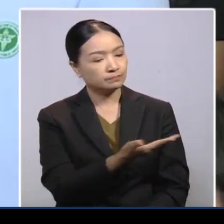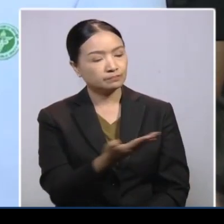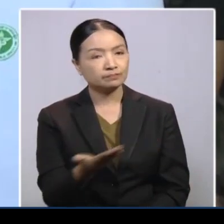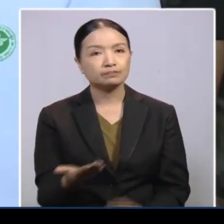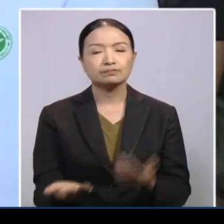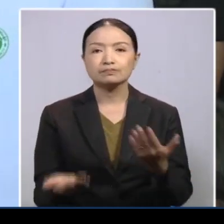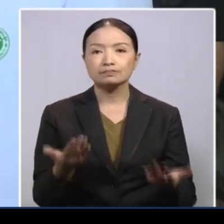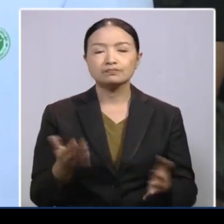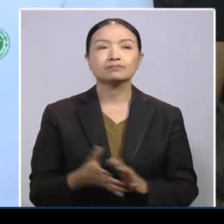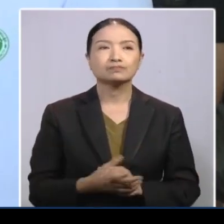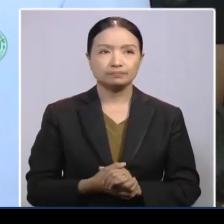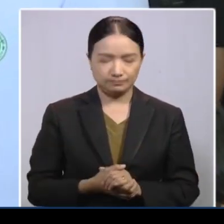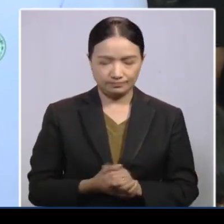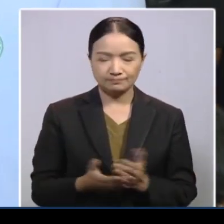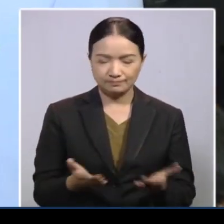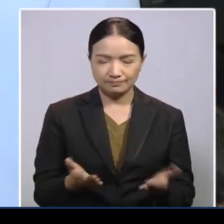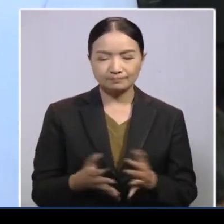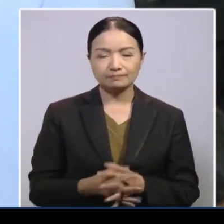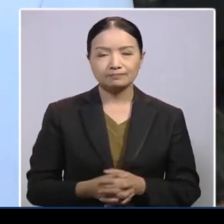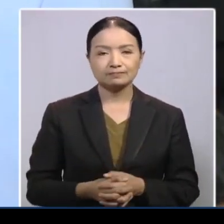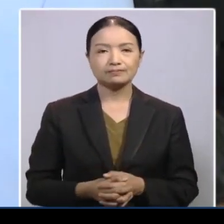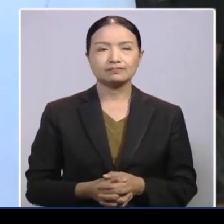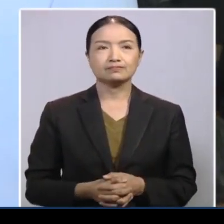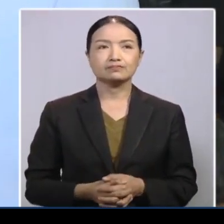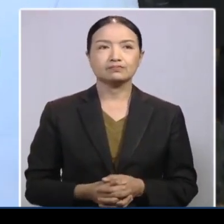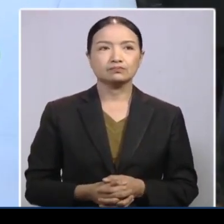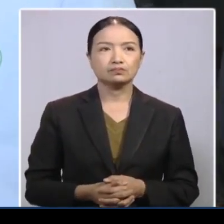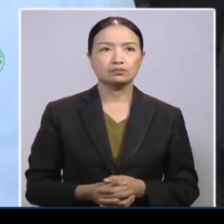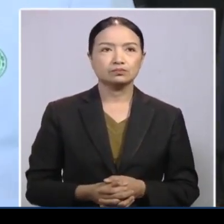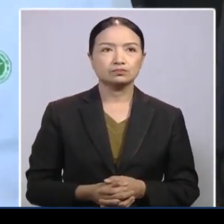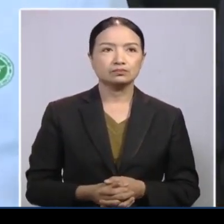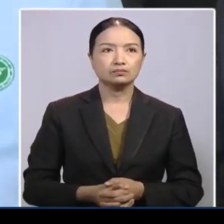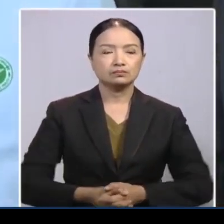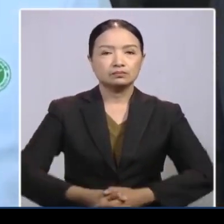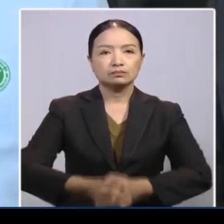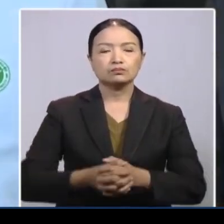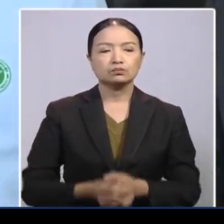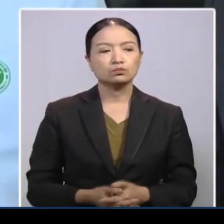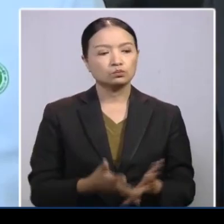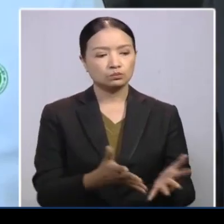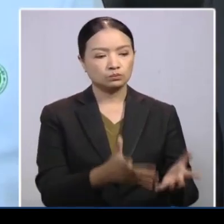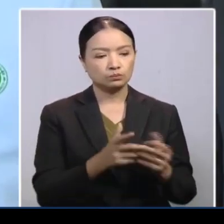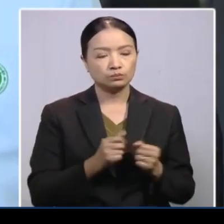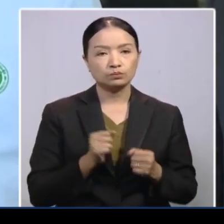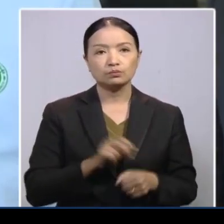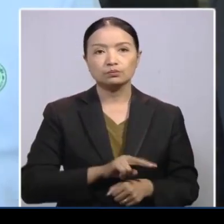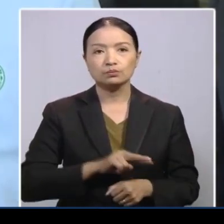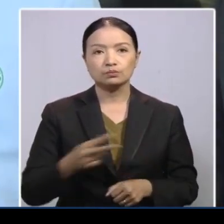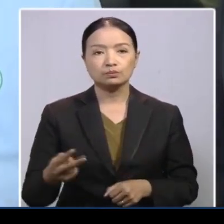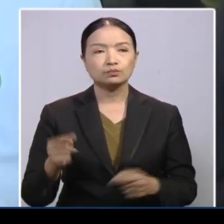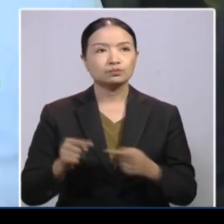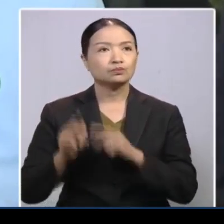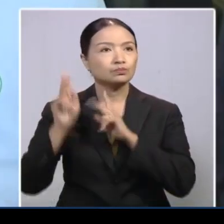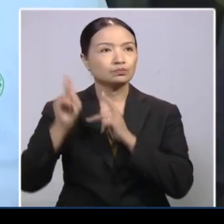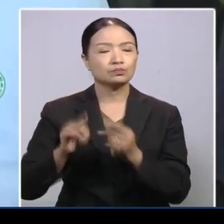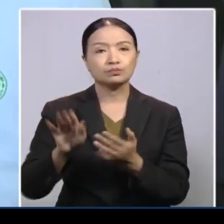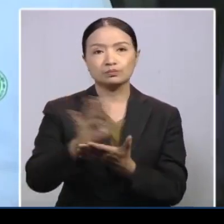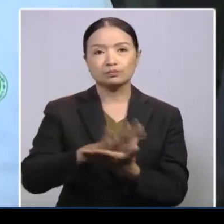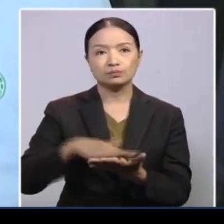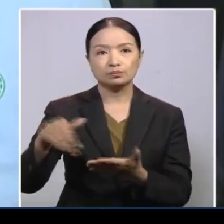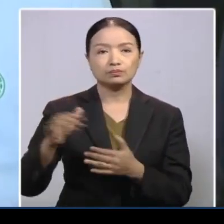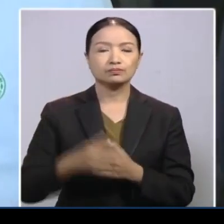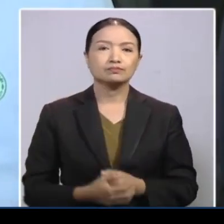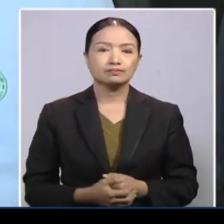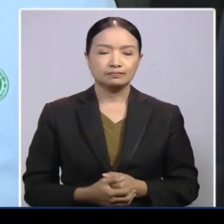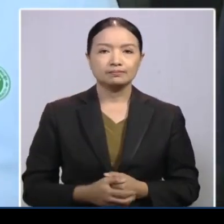ผู้เดินทางกลับมานี่ก็เชิญเลยนะครับยินดีครับ ขออนุญาตแปลสักนิดนึงนะคะสำหรับสื่อมวลชนต่างประเทศนะคะ The